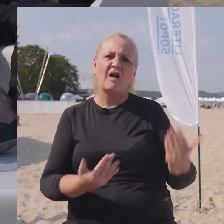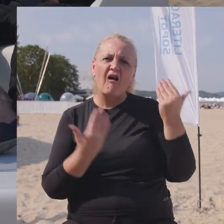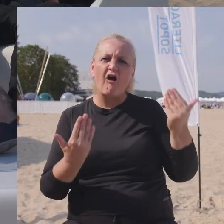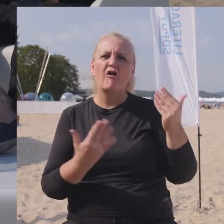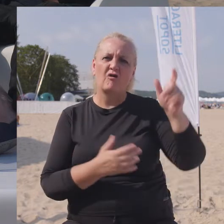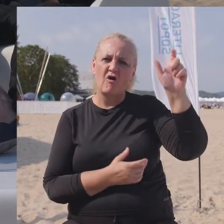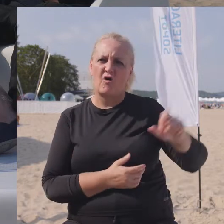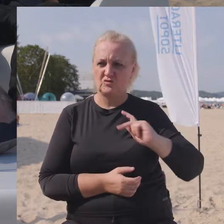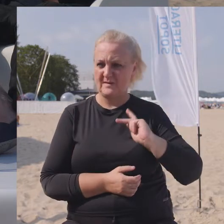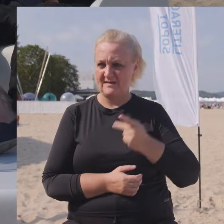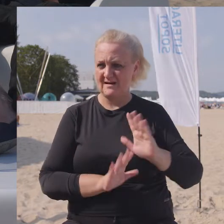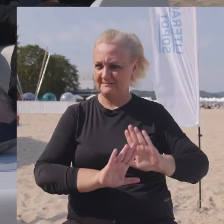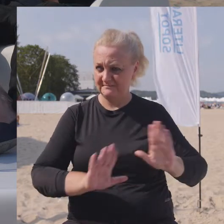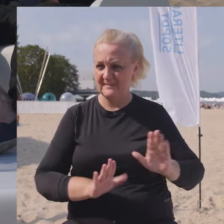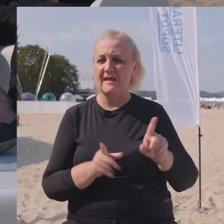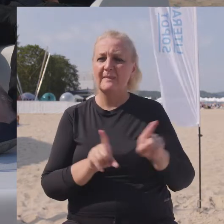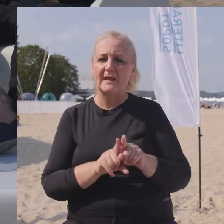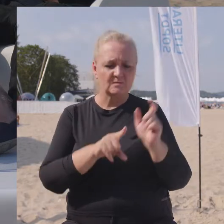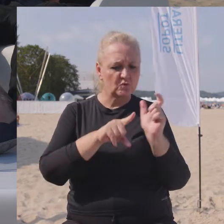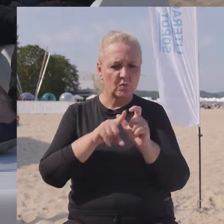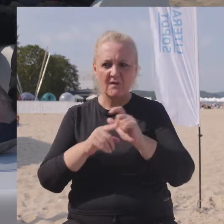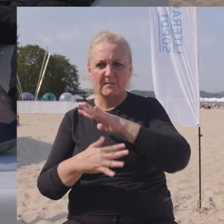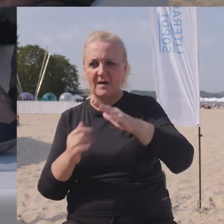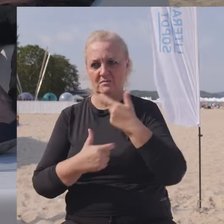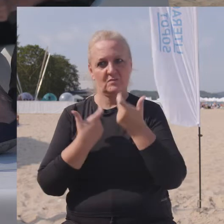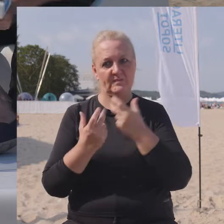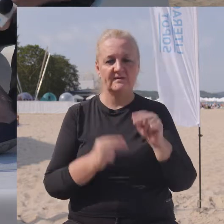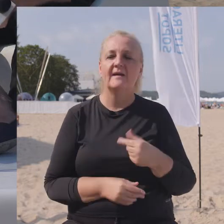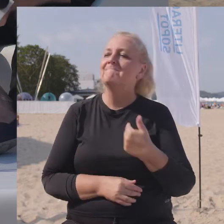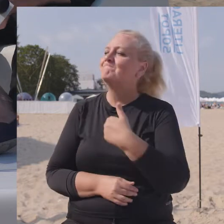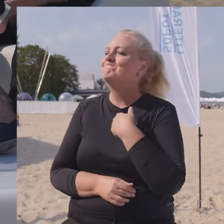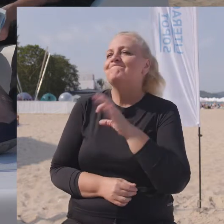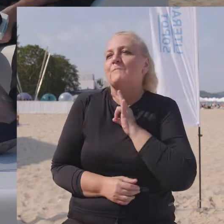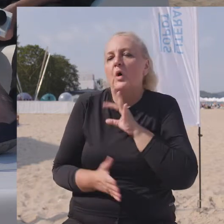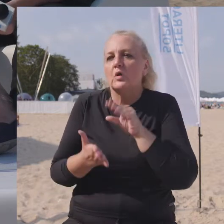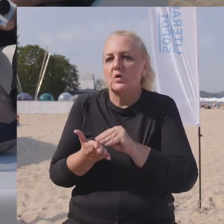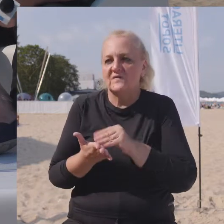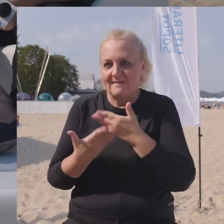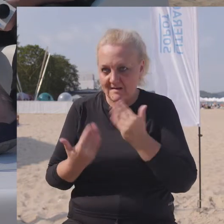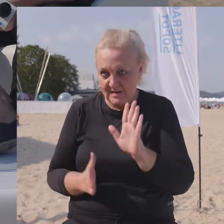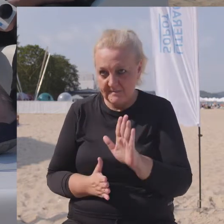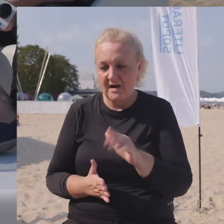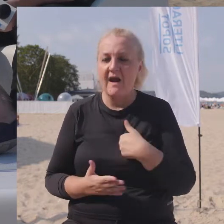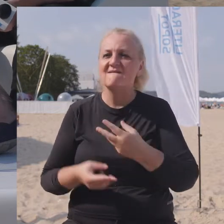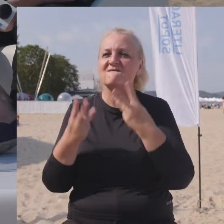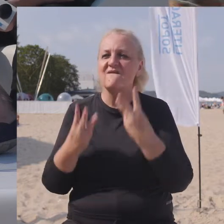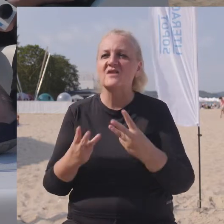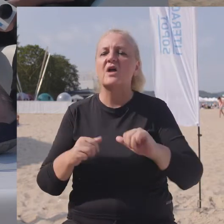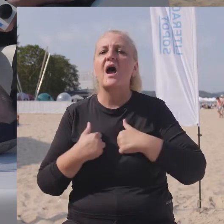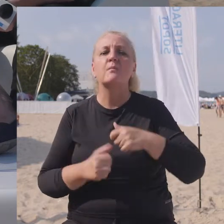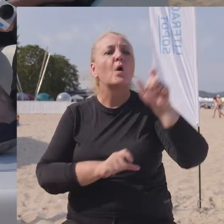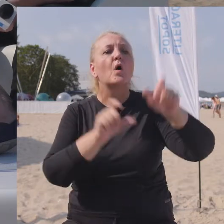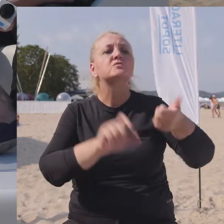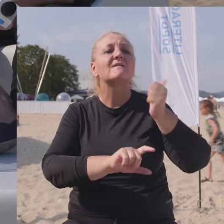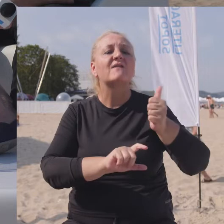i nie pomieszać pojęć i faktów. Nie mam takiego doświadczenia, więc dla mnie bardzo ważnym było to, aby skonsultować